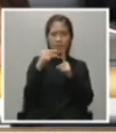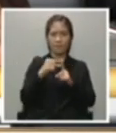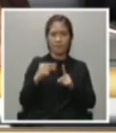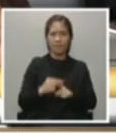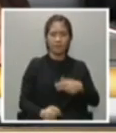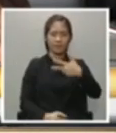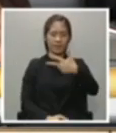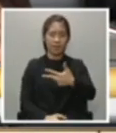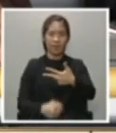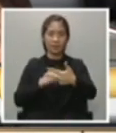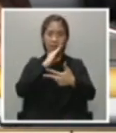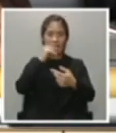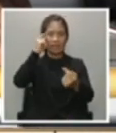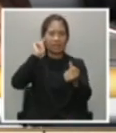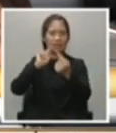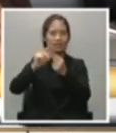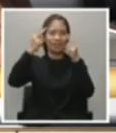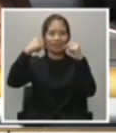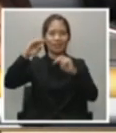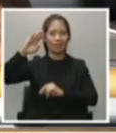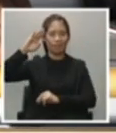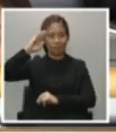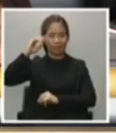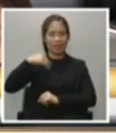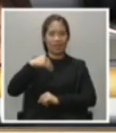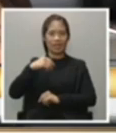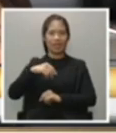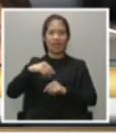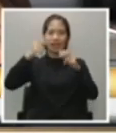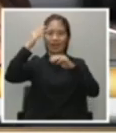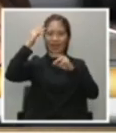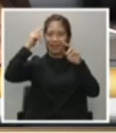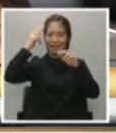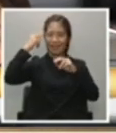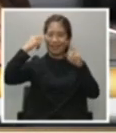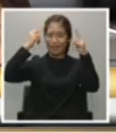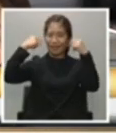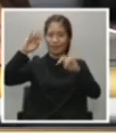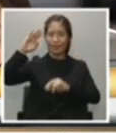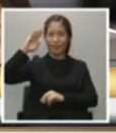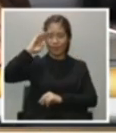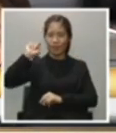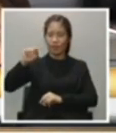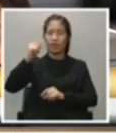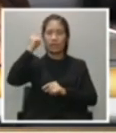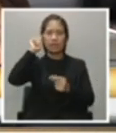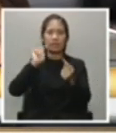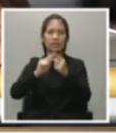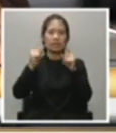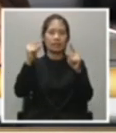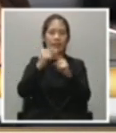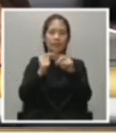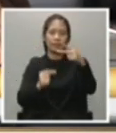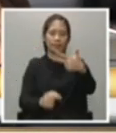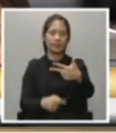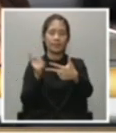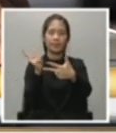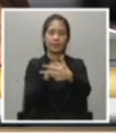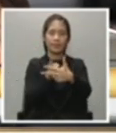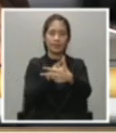ำเมื่อดิฉันนึกถึงนายกรัฐมนตรีที่ชื่อประยุทธ์จันทร์โอชานั่นคือไร้น้ำย